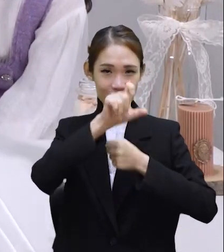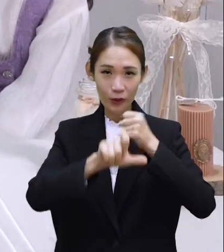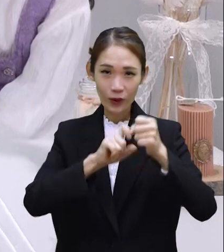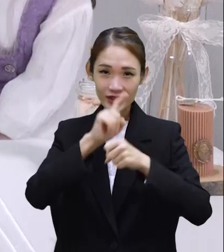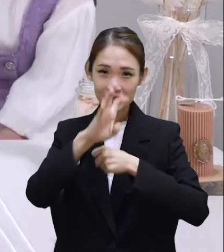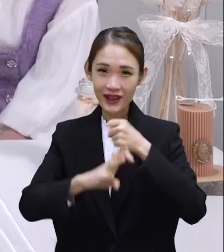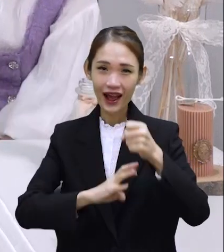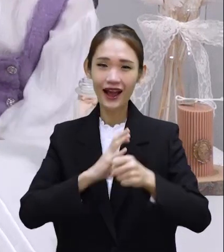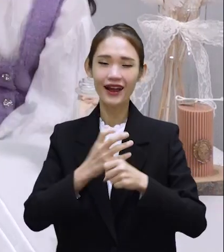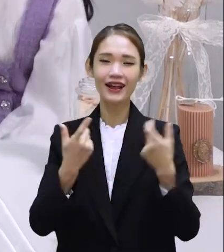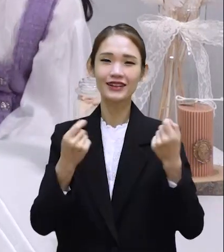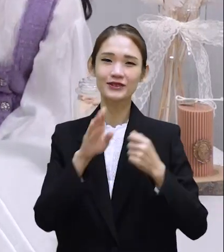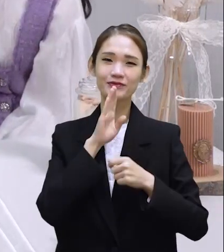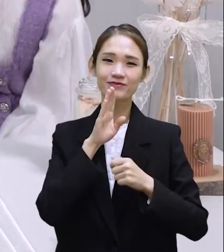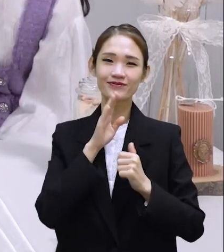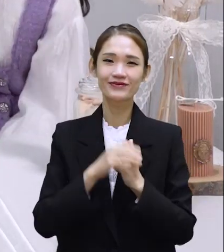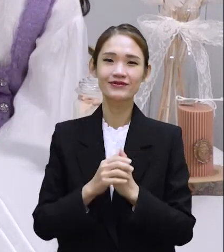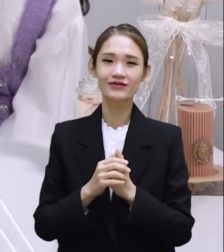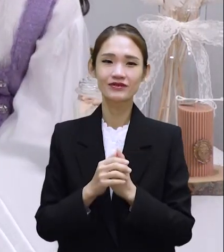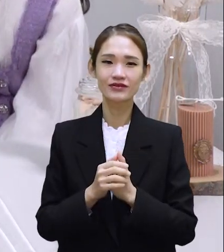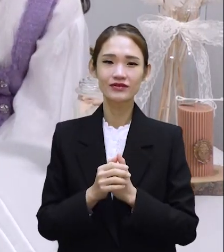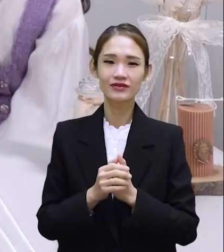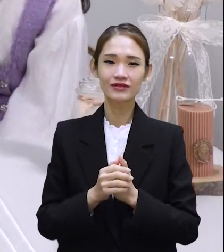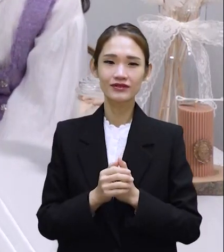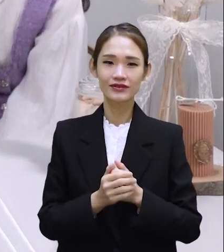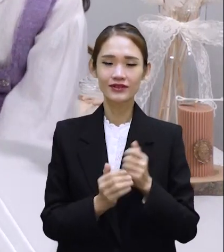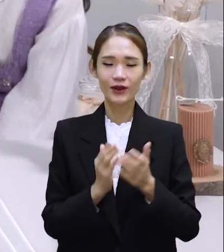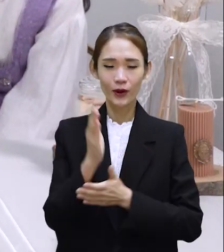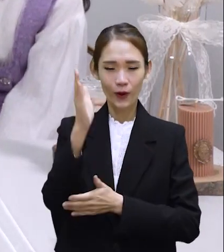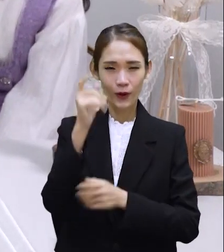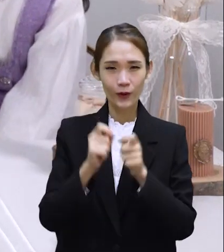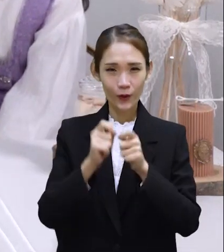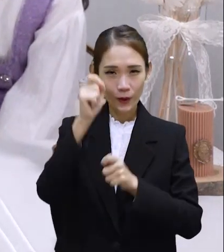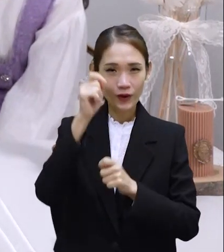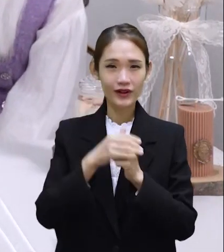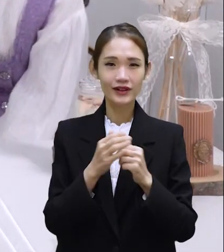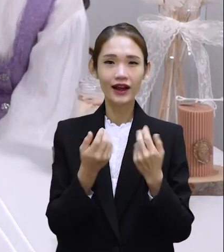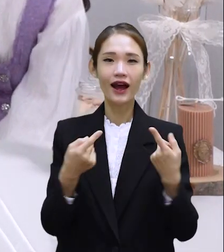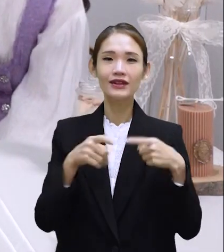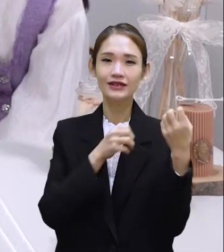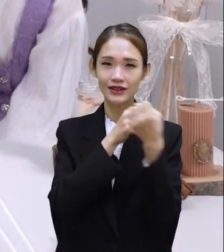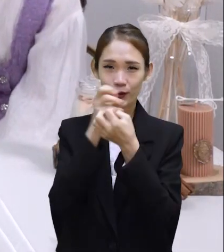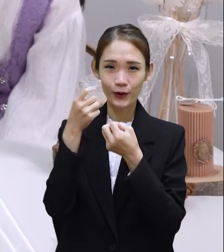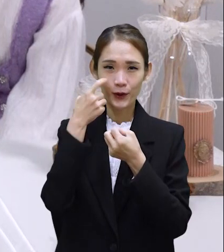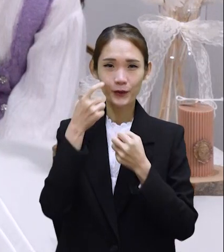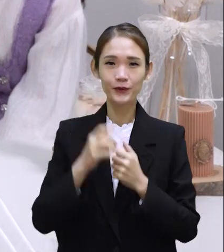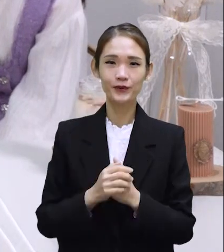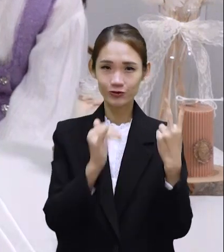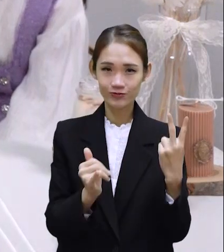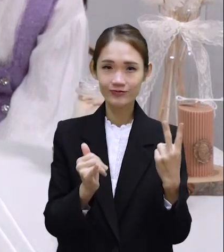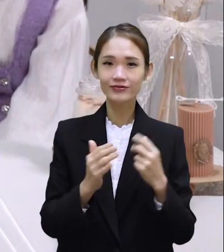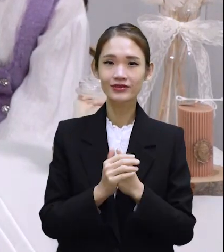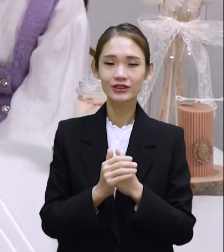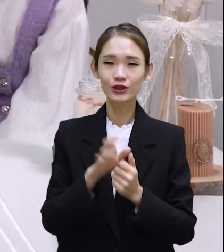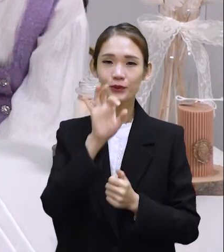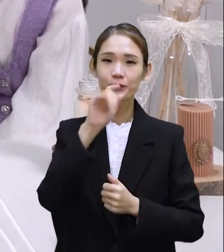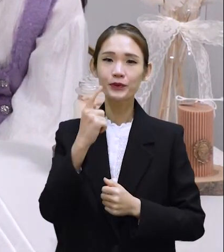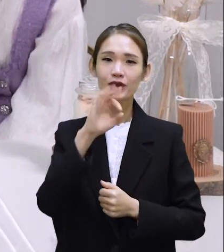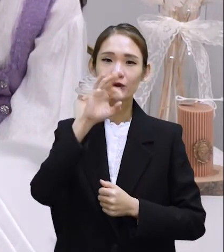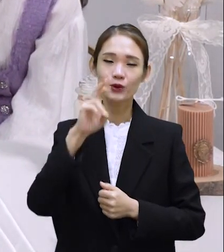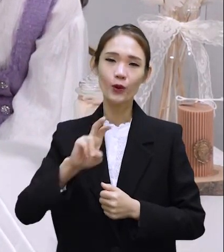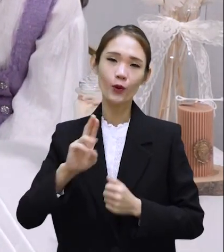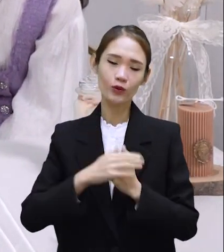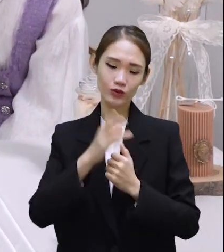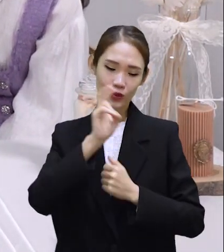해볼 14년차 이렇게 돼서 굉장히 베테랑 과 오늘 할 얘기를 나눠보도록 하겠습니다 2분이